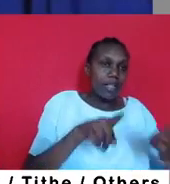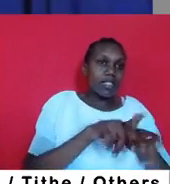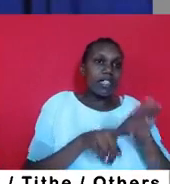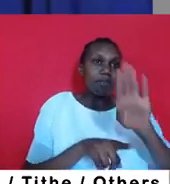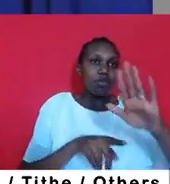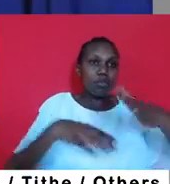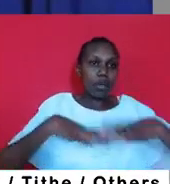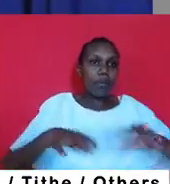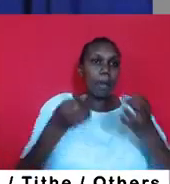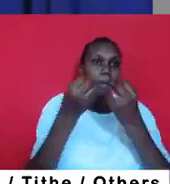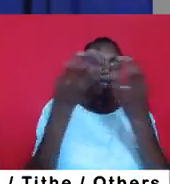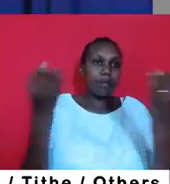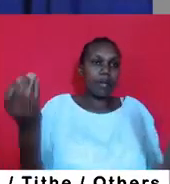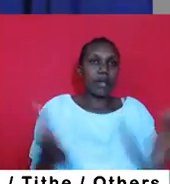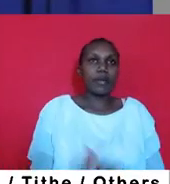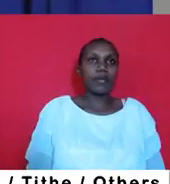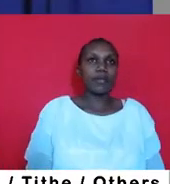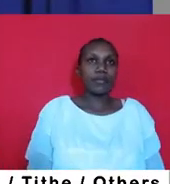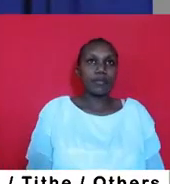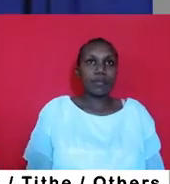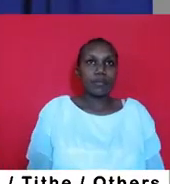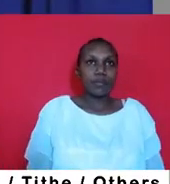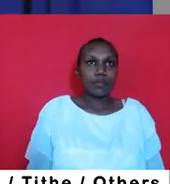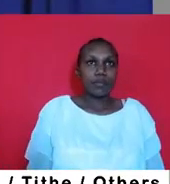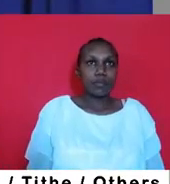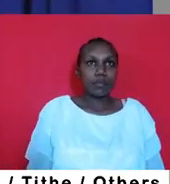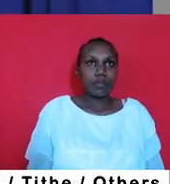watu wengi sana.